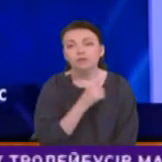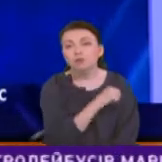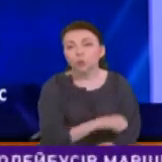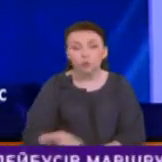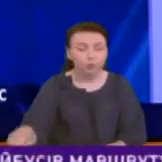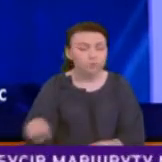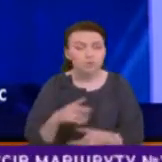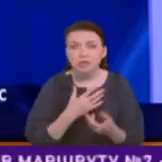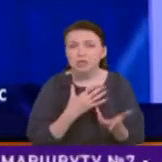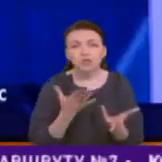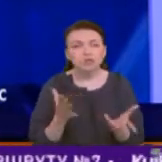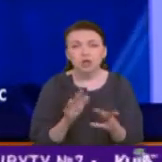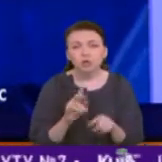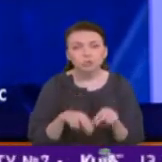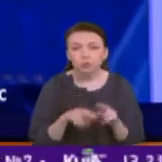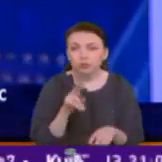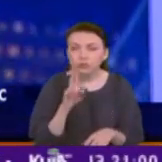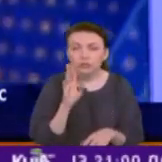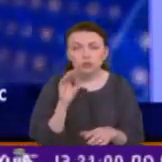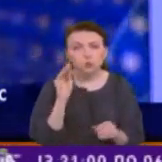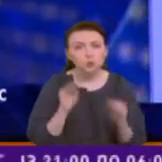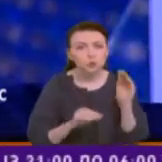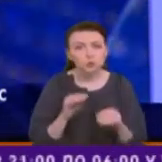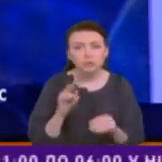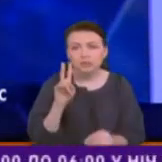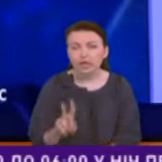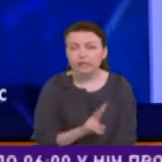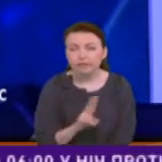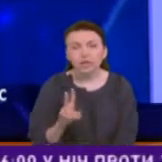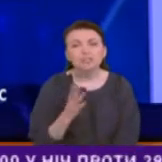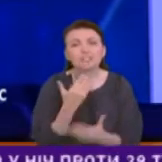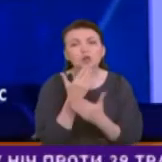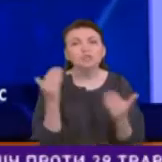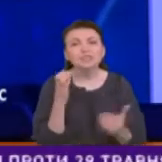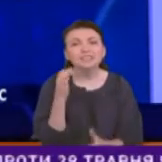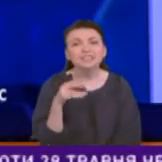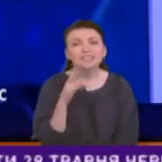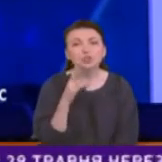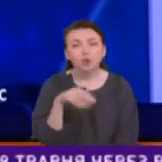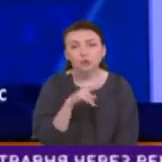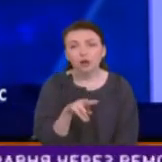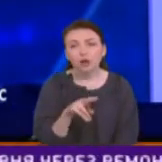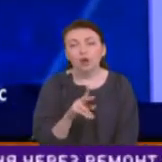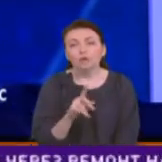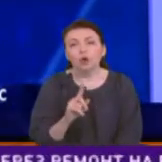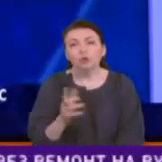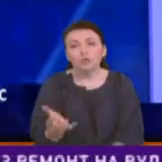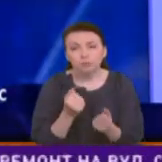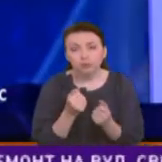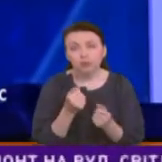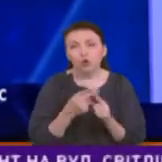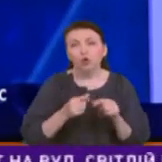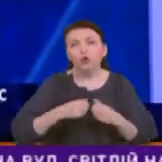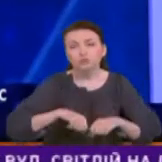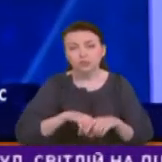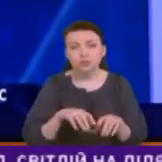Не розбудовується структура церкви. От тільки на останньому синоді ми отримали два фактичних синодальні комісії, які